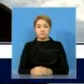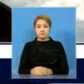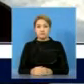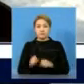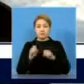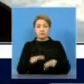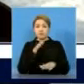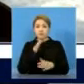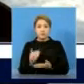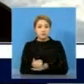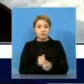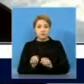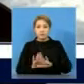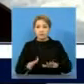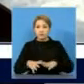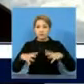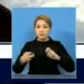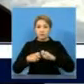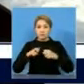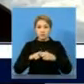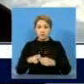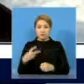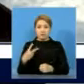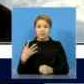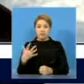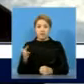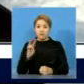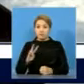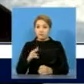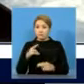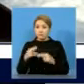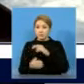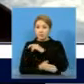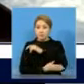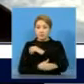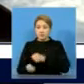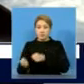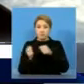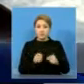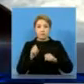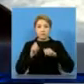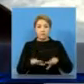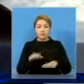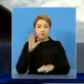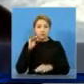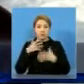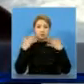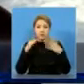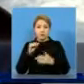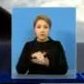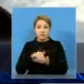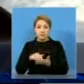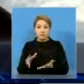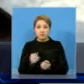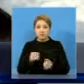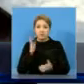Мусор вовремя не убирают, и это большая проблема. 25 ноября последний раз вывозили отходы. Собаки, кошки и птицы